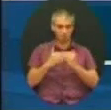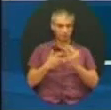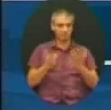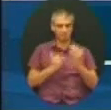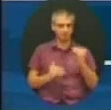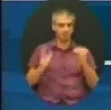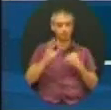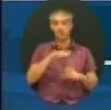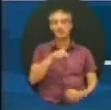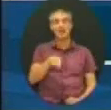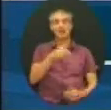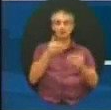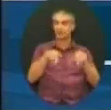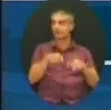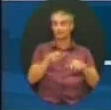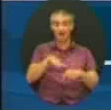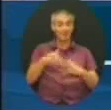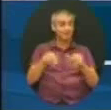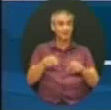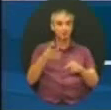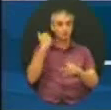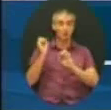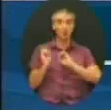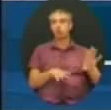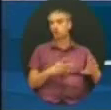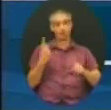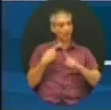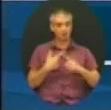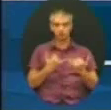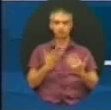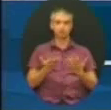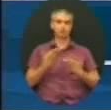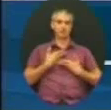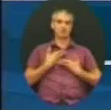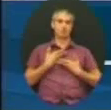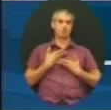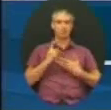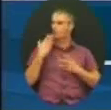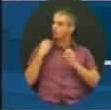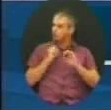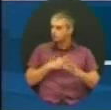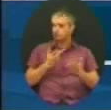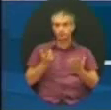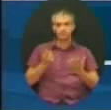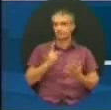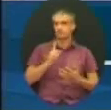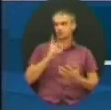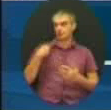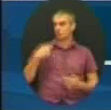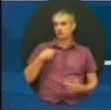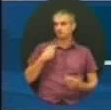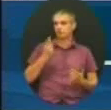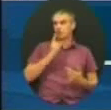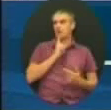העלו עבור הילדים הנכים, שהילדים הנכים היו מוזנחים עד עכשיו, ועכשיו הם כן יקבלו. הם לא היו מוזנחים, אבל גם לא היה, הקצבאות לא